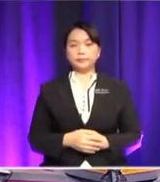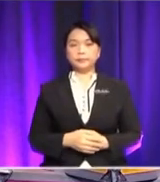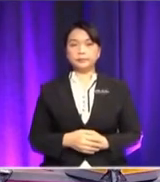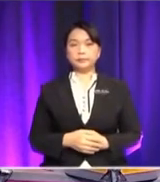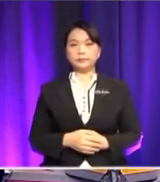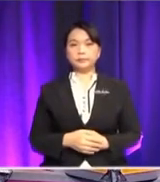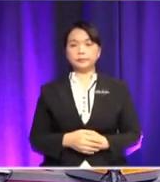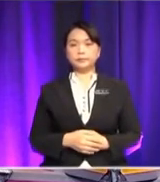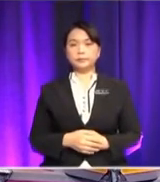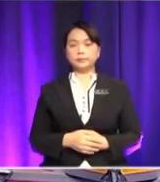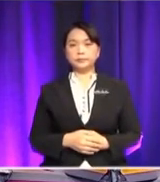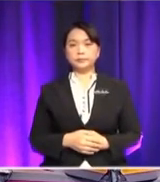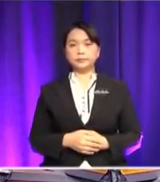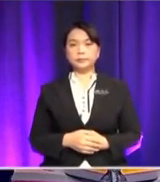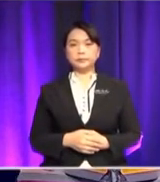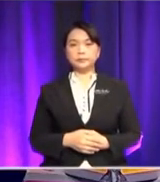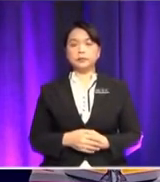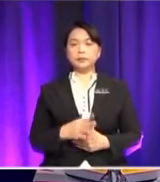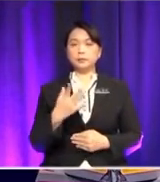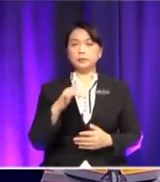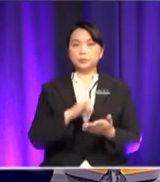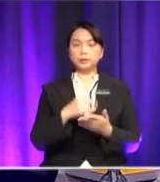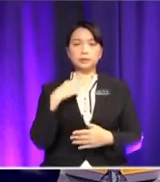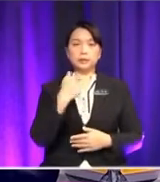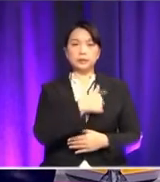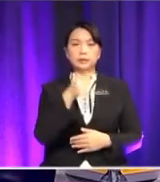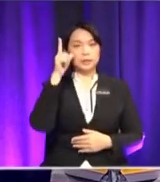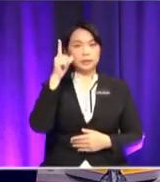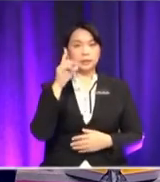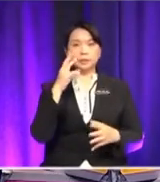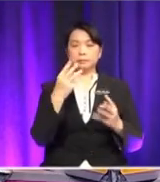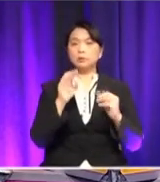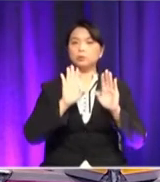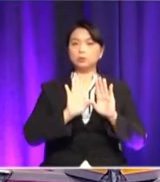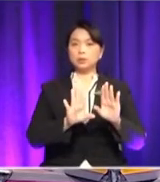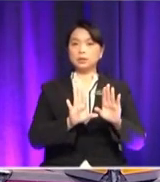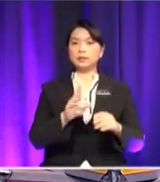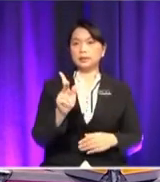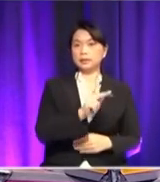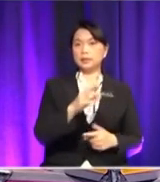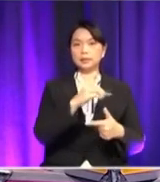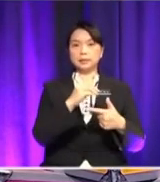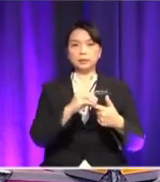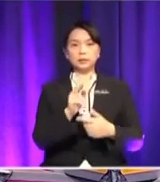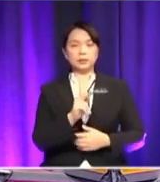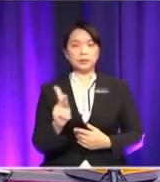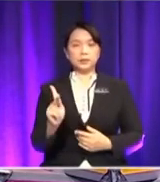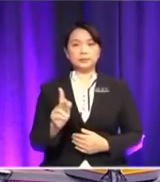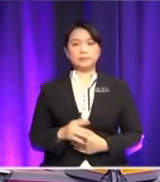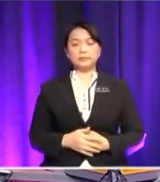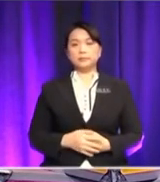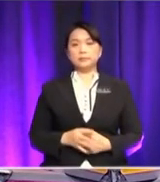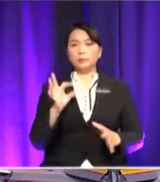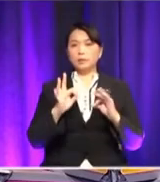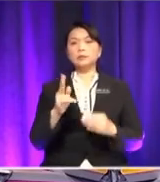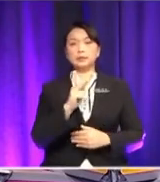tolak kekiri atau kekanan keadaan lukisan pandangnya mesinnya nih sakit anak blangsakan kekanan